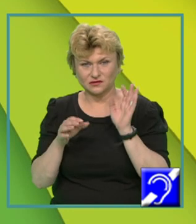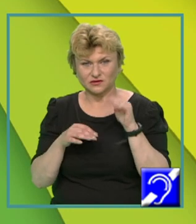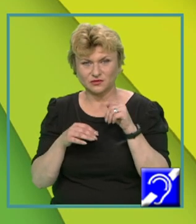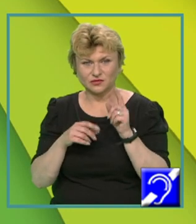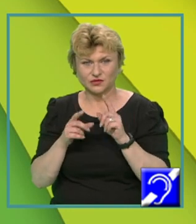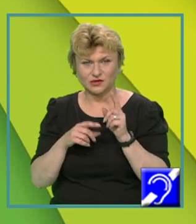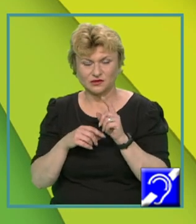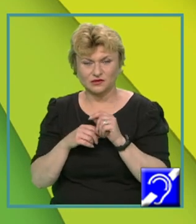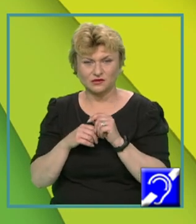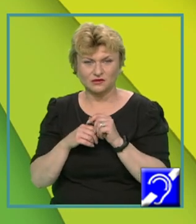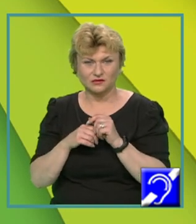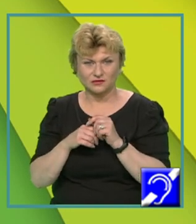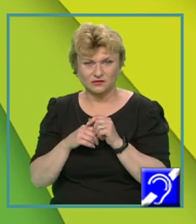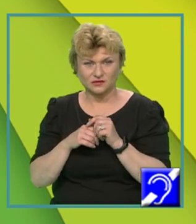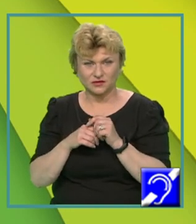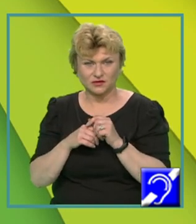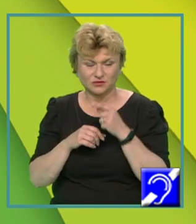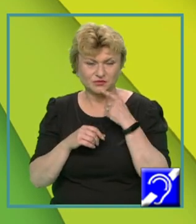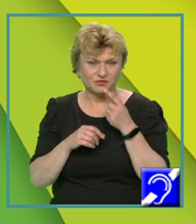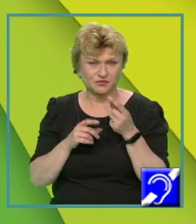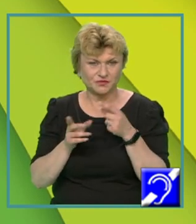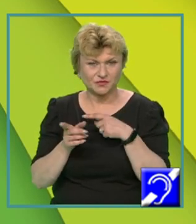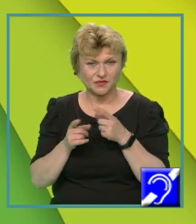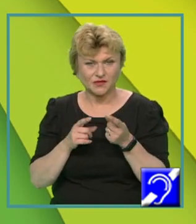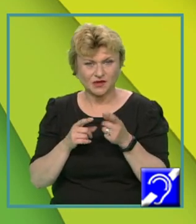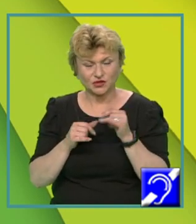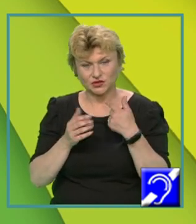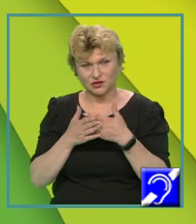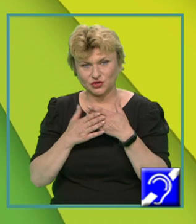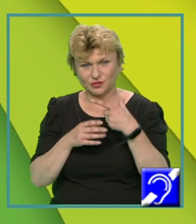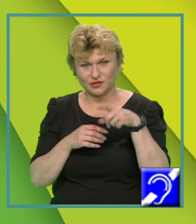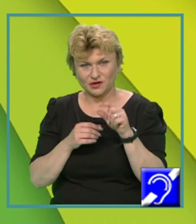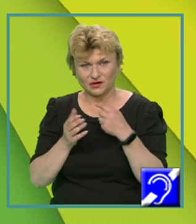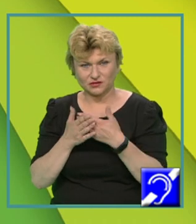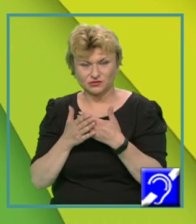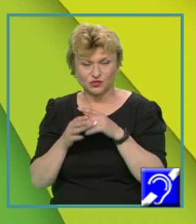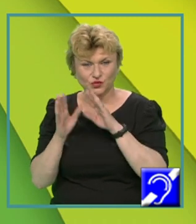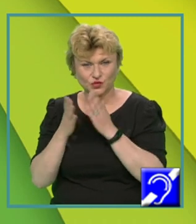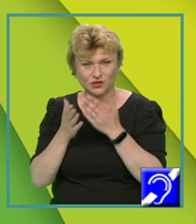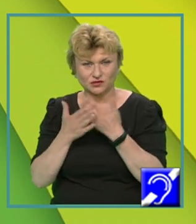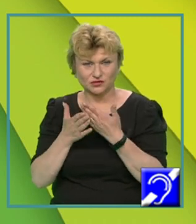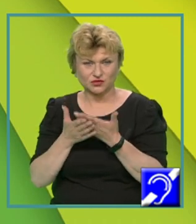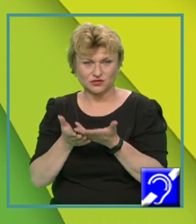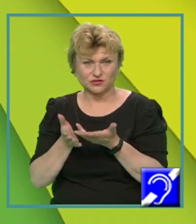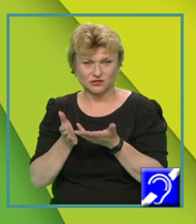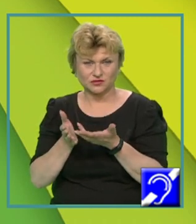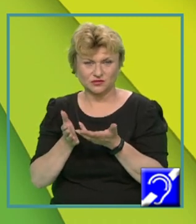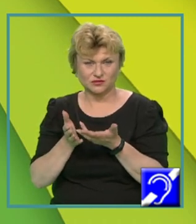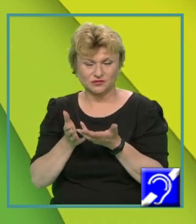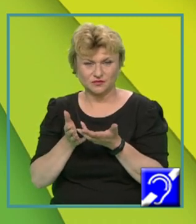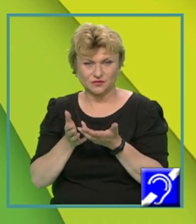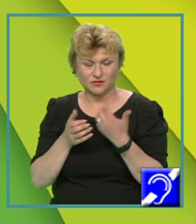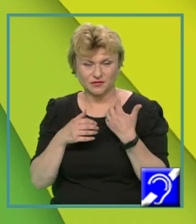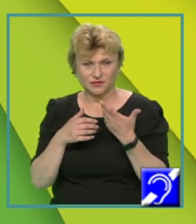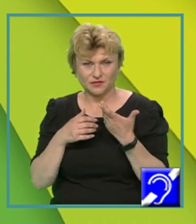retină receptorii celule cu coni și cu bastona și de aici pleacă, vedeți, toate aceste nervi, da? Vedeți nervii,